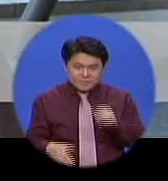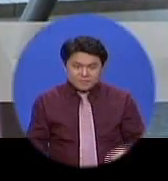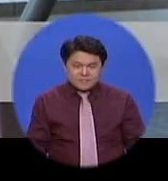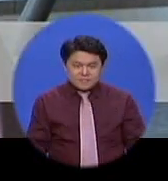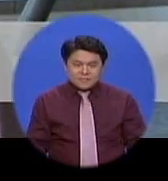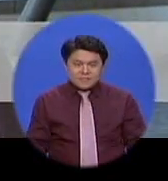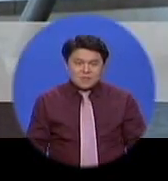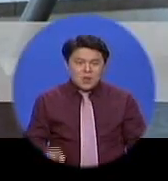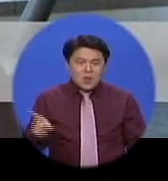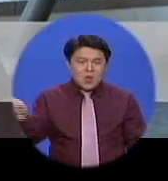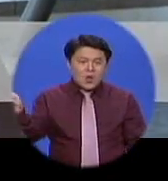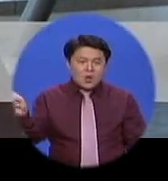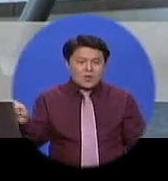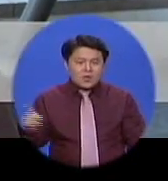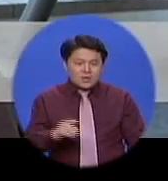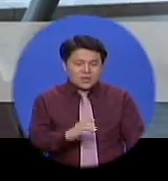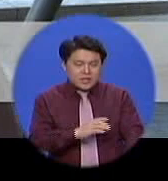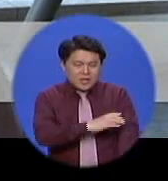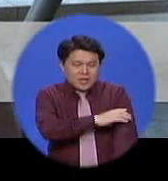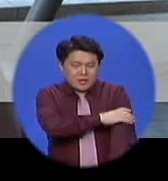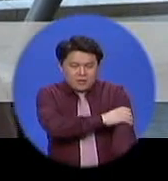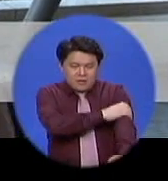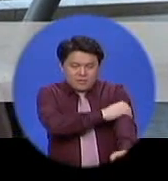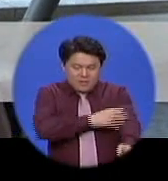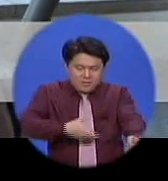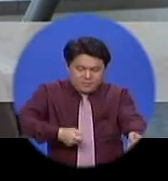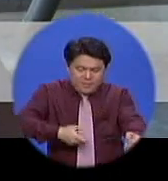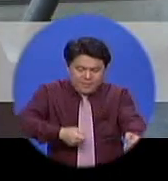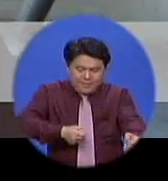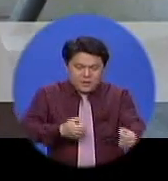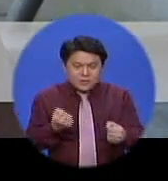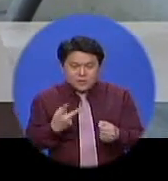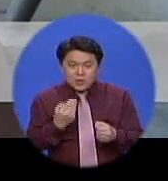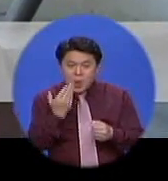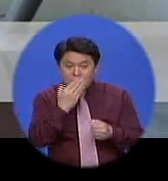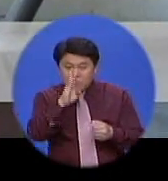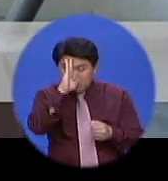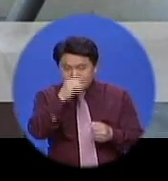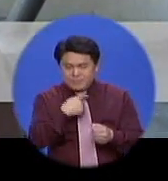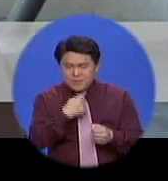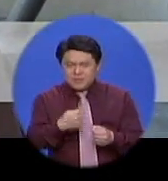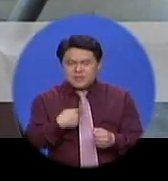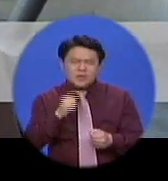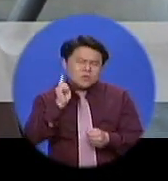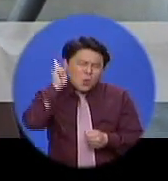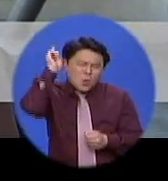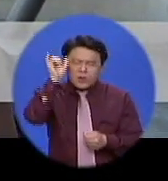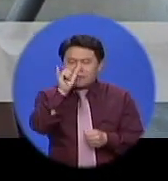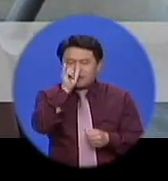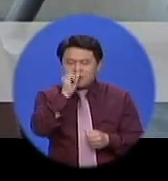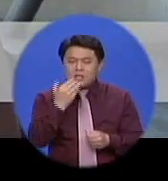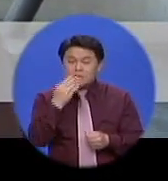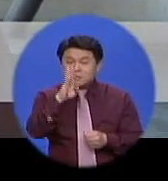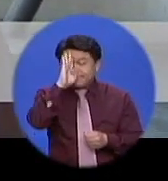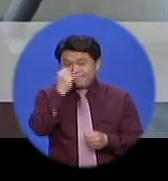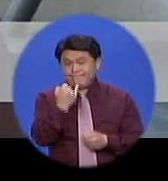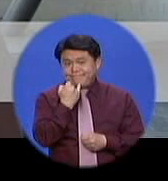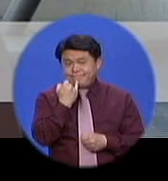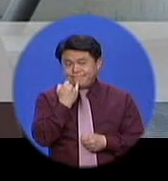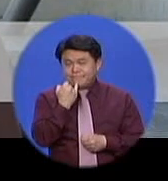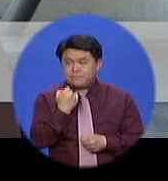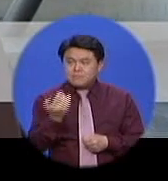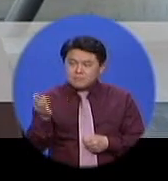혈압 하고 당뇨. 우리는 혈압이 고혈압이거든. 그리고 당뇨는 그래도